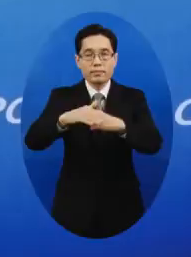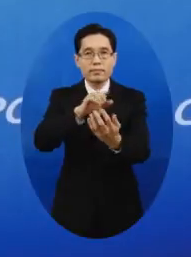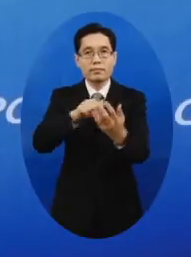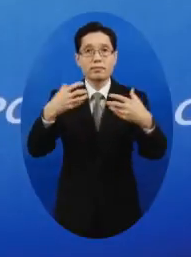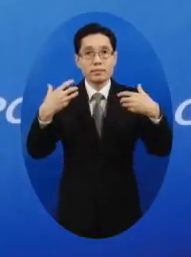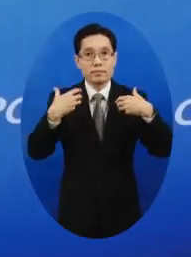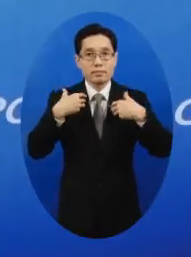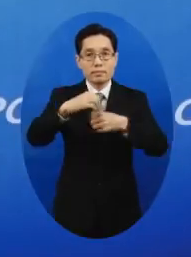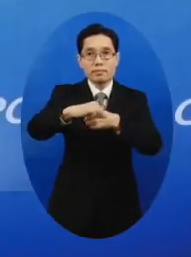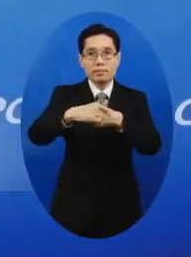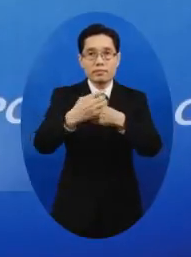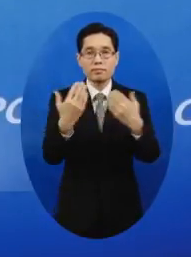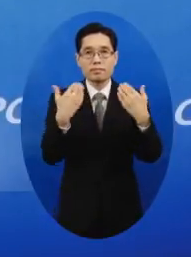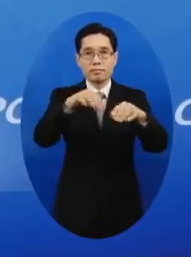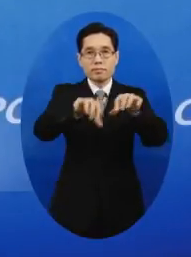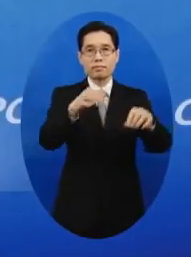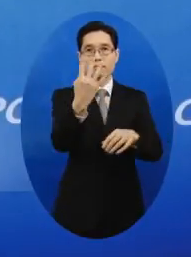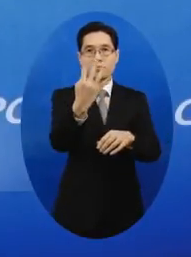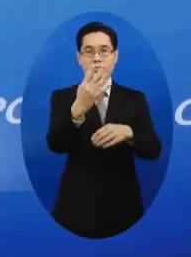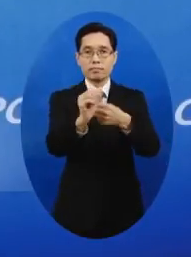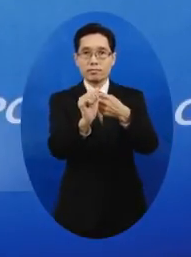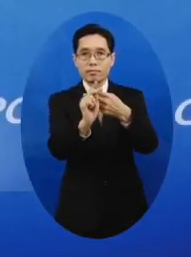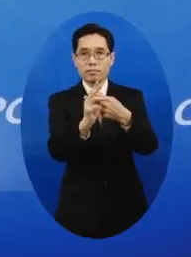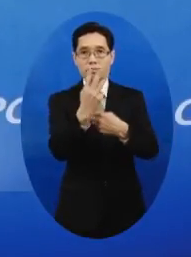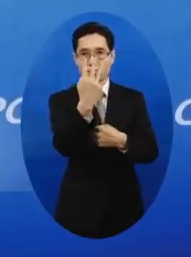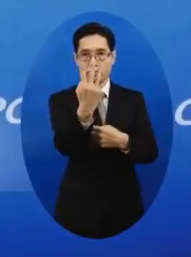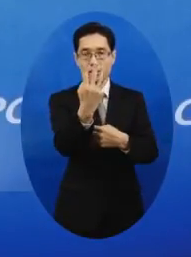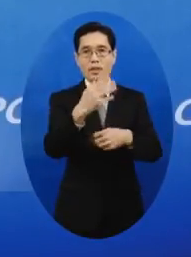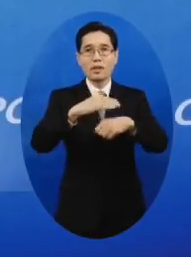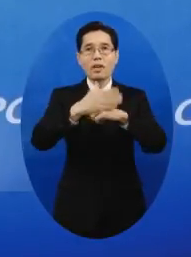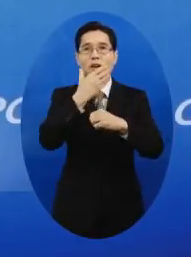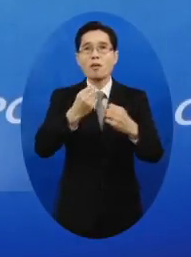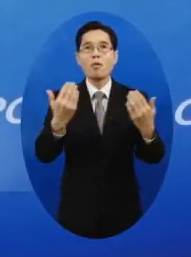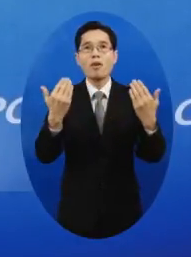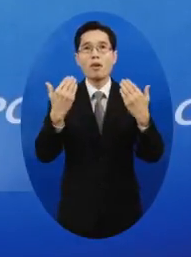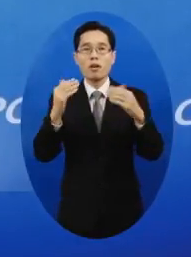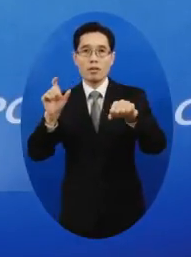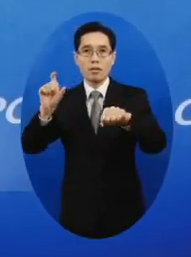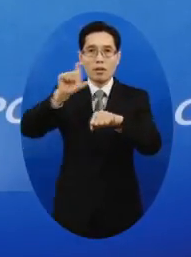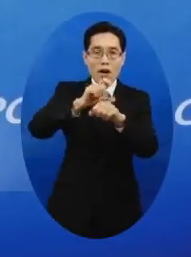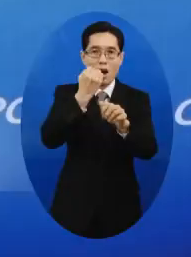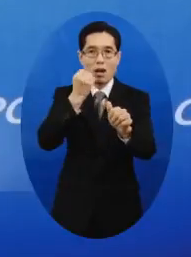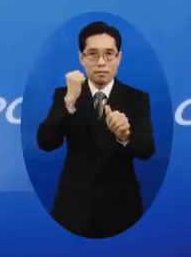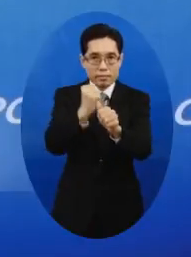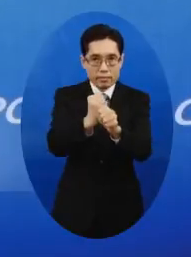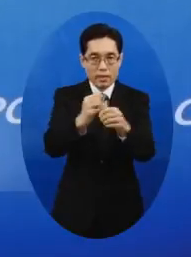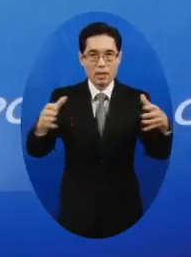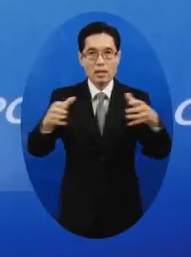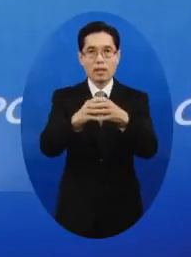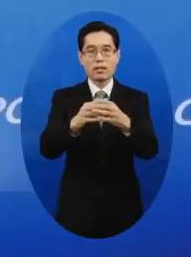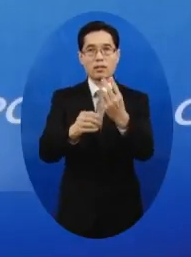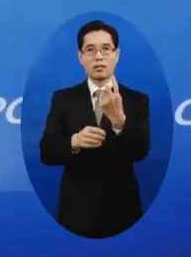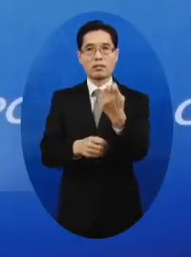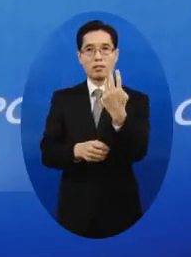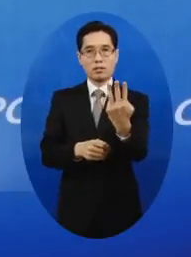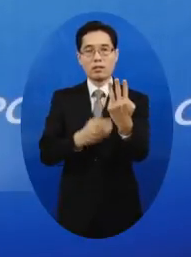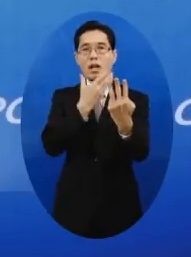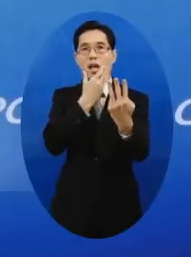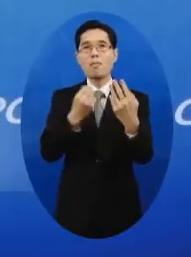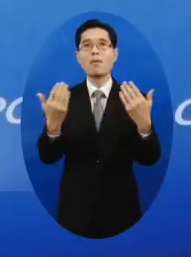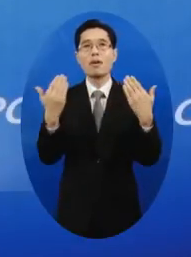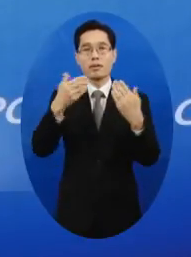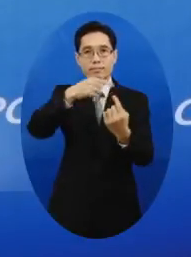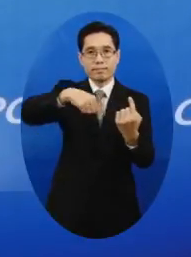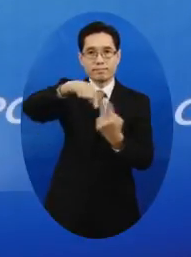대구 시교육청은 올해 초등학교 4곳 중학교 3곳을 대구 행복학교 로 추가 지정해 총 23개 학교를